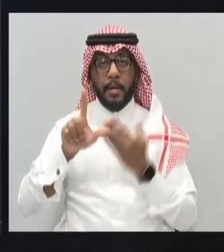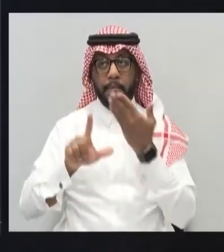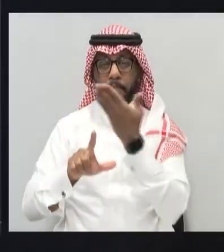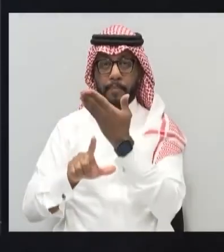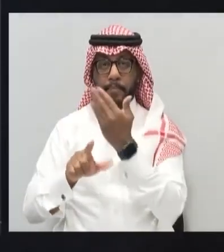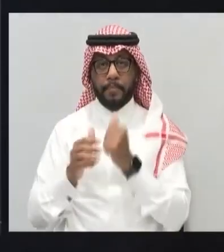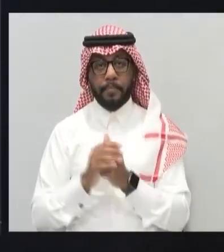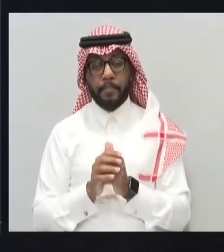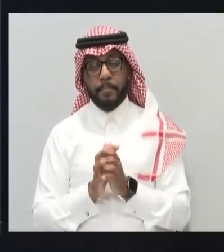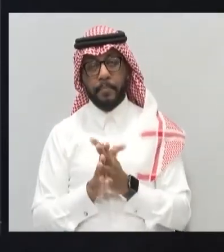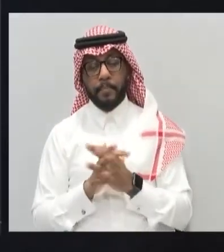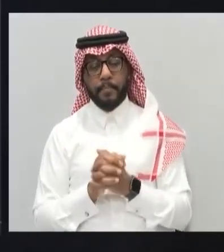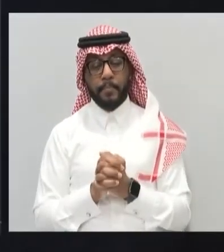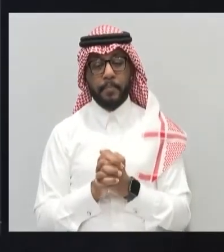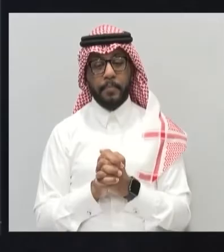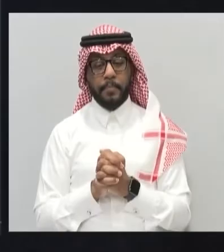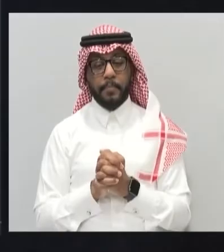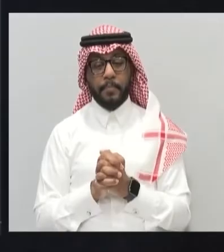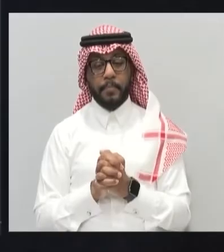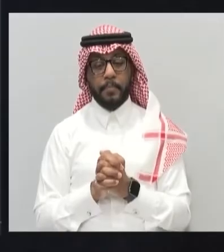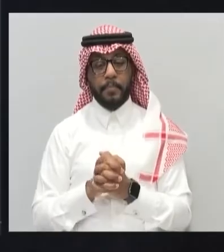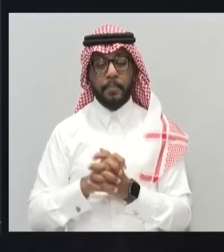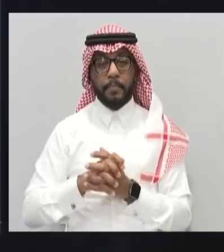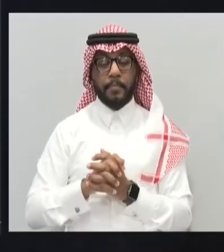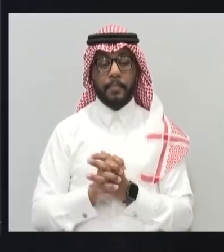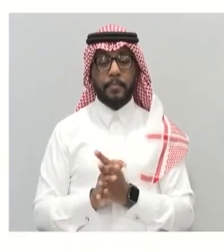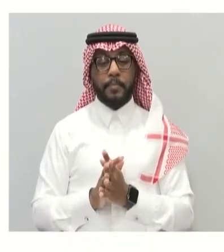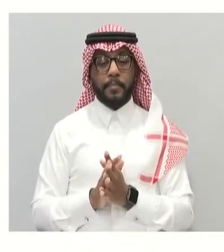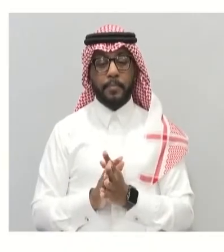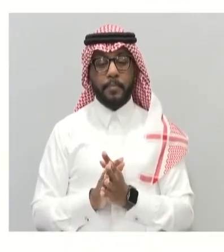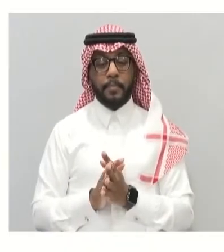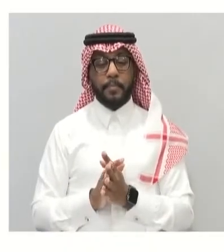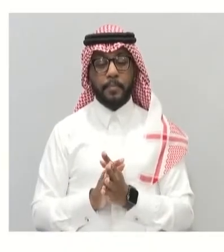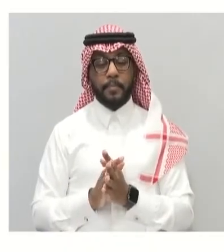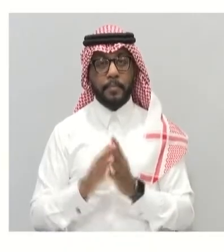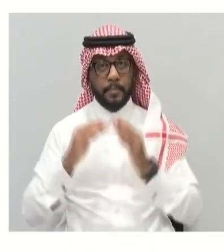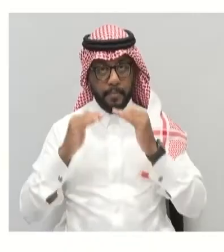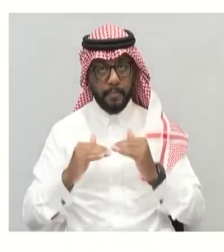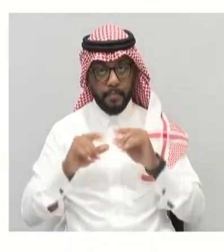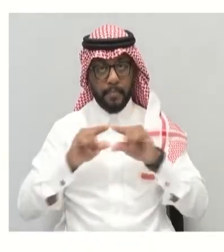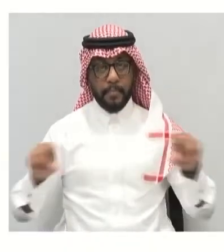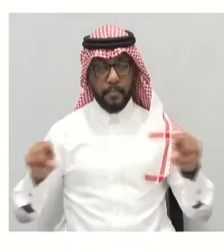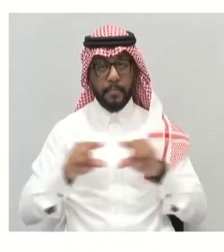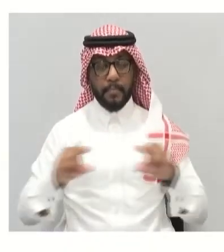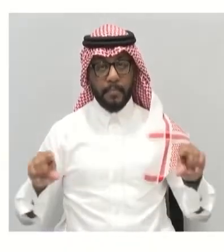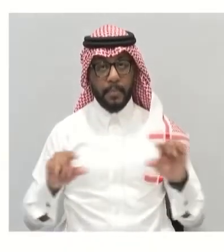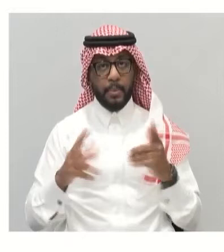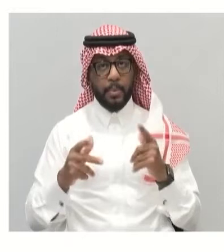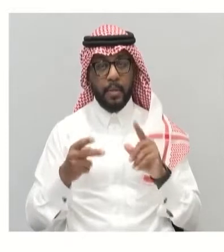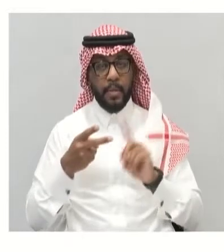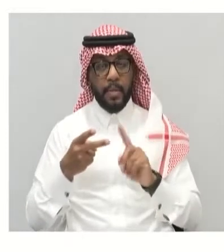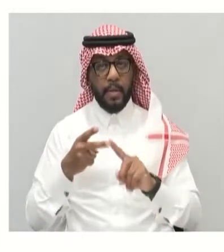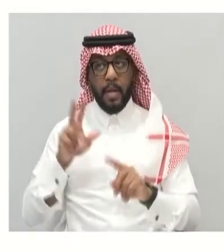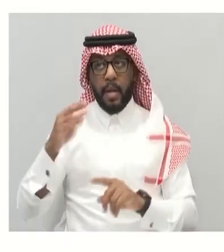الايه في الجمله الاولى في الايه القرانيه كما ربياني صغيرا في الايه الثانيه ما هو الحال